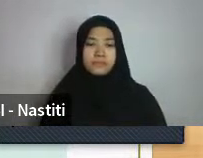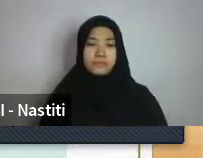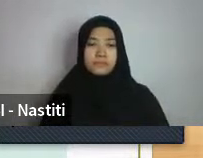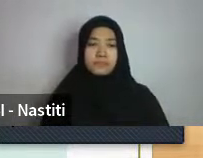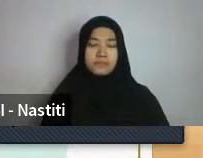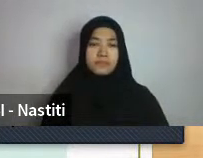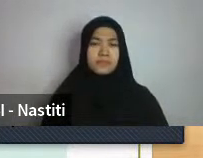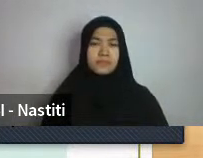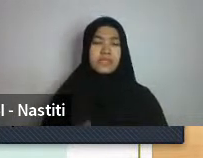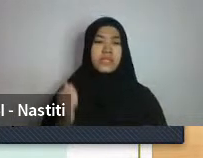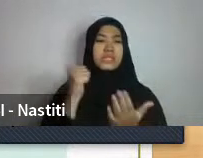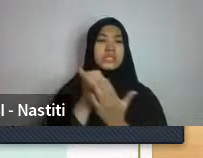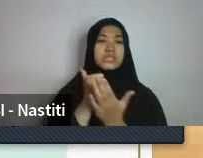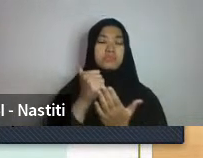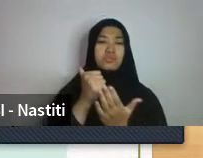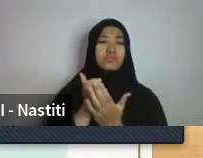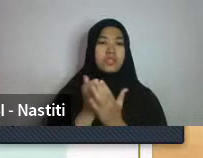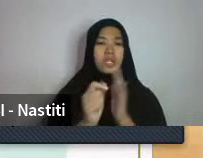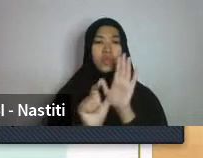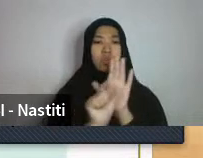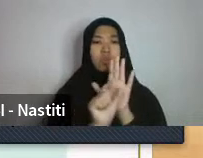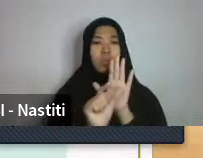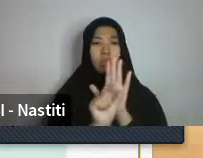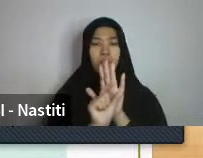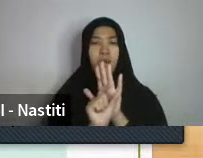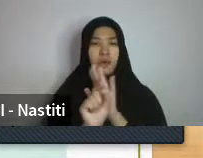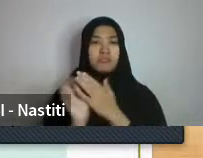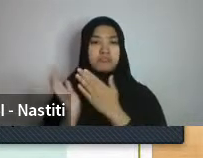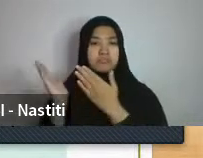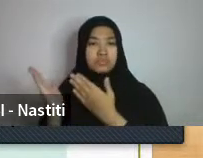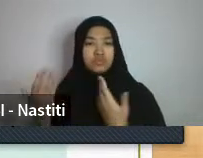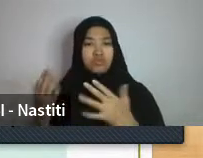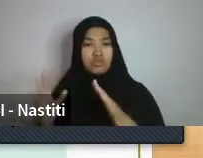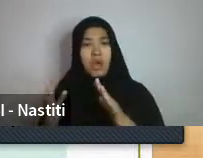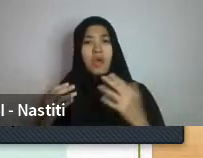Nah, sebetulnya kalau di Undang-Undang Keswa sendiri sudah diatur ya